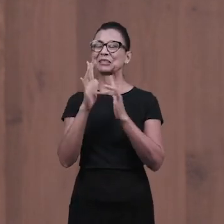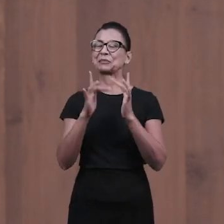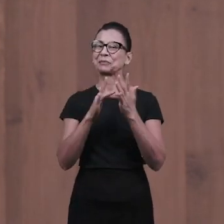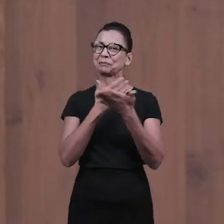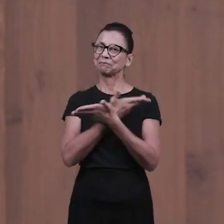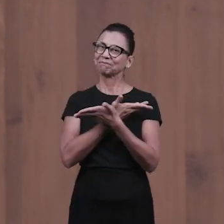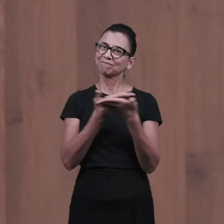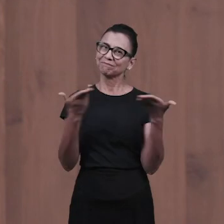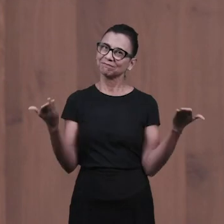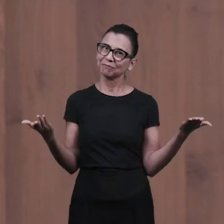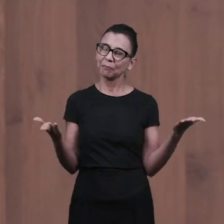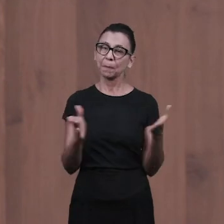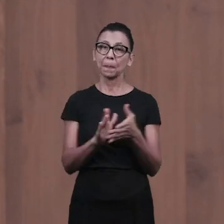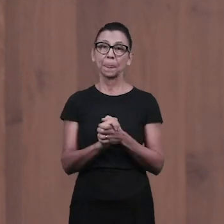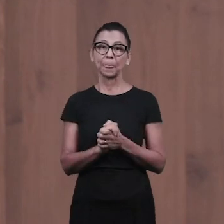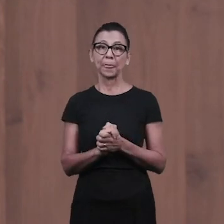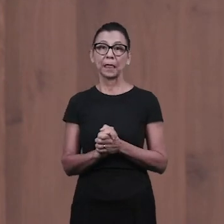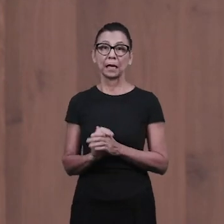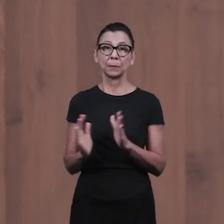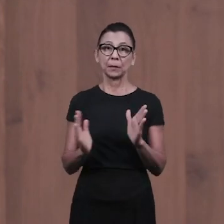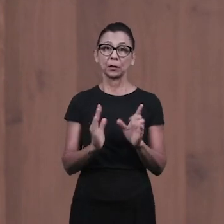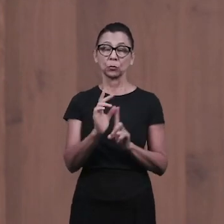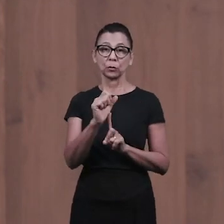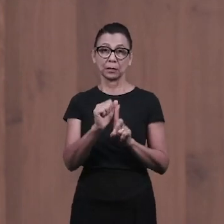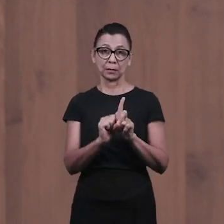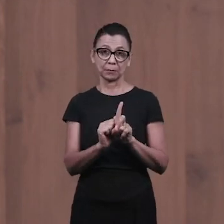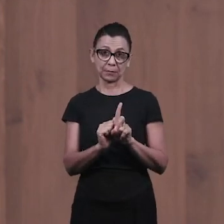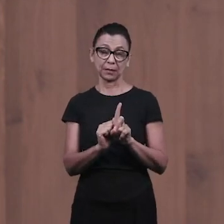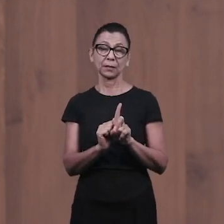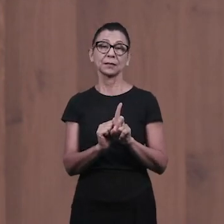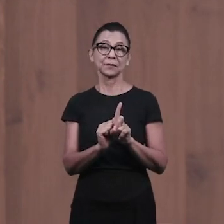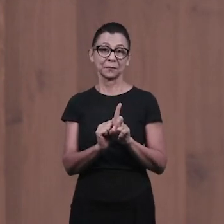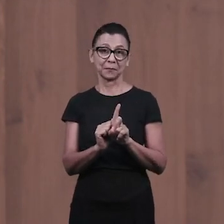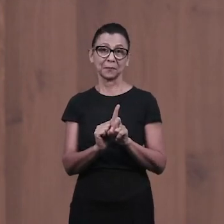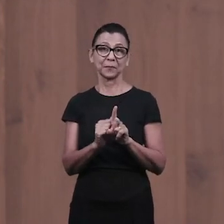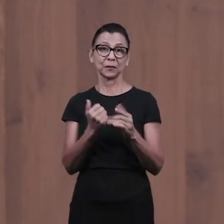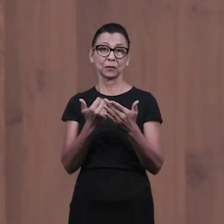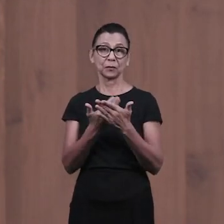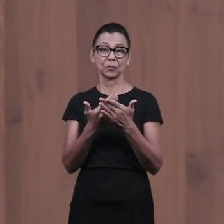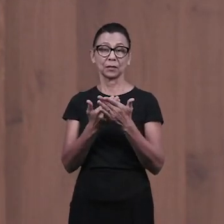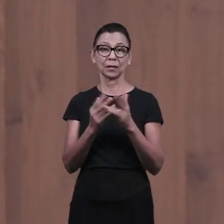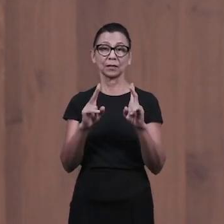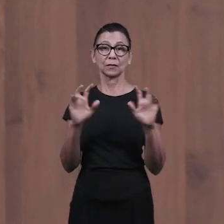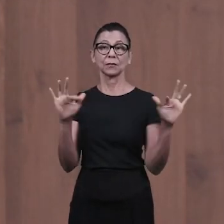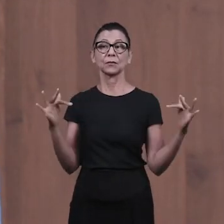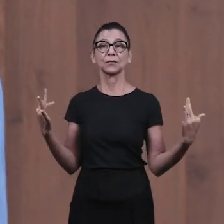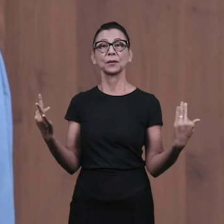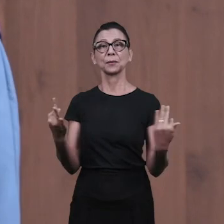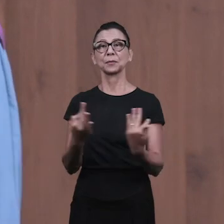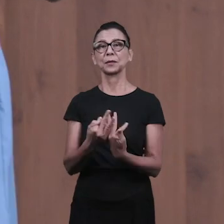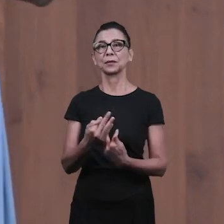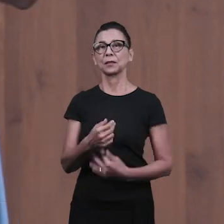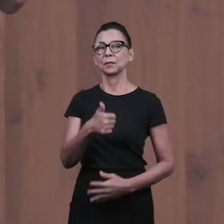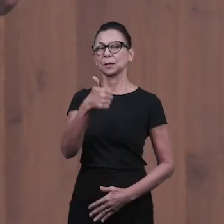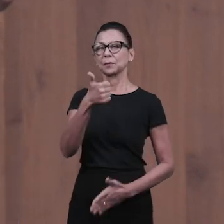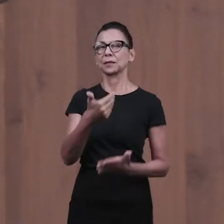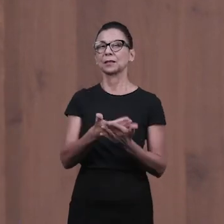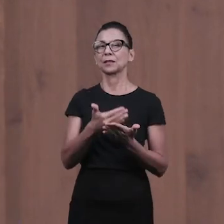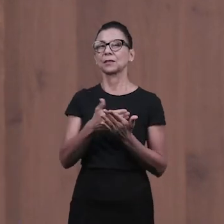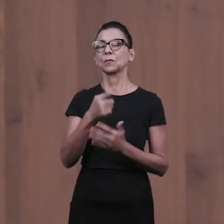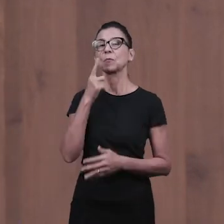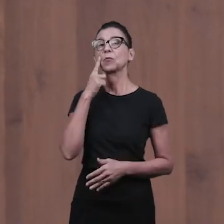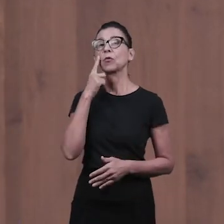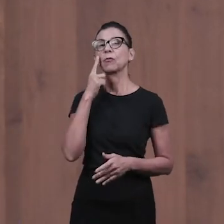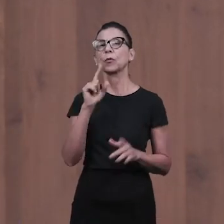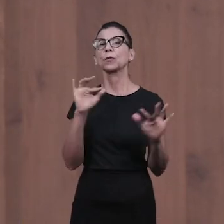Jésus. Pendant ce mois, nous allons étudier sur la famille. Et dans cette première étude, nous allons voir que la